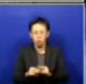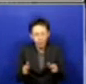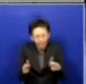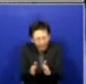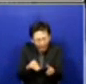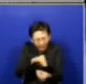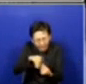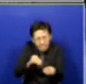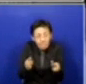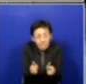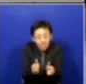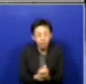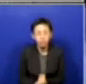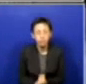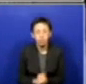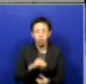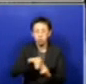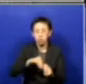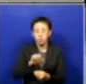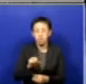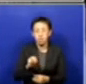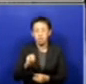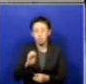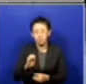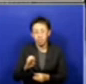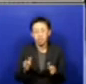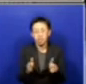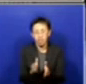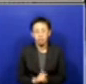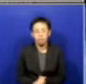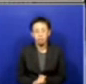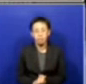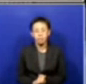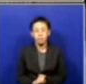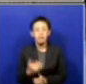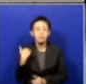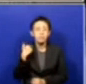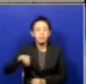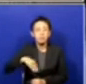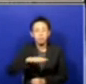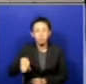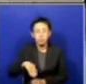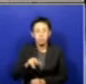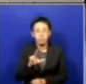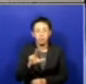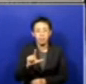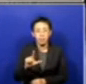ว่า SME ทั้งประเทศในปี2563มีจำนวน